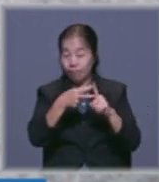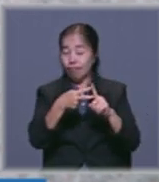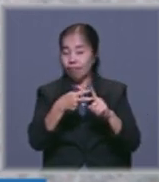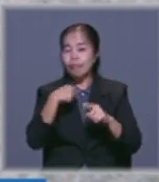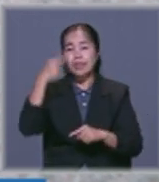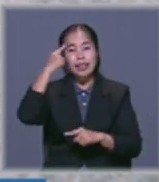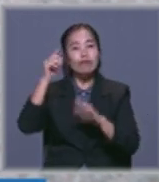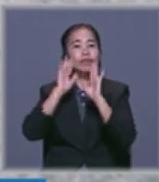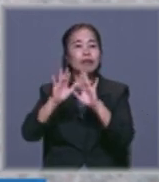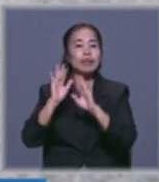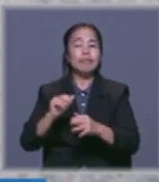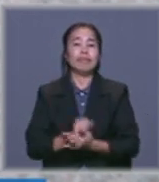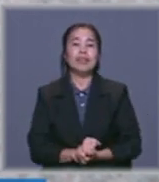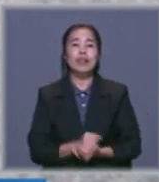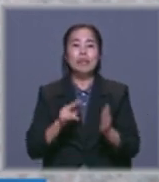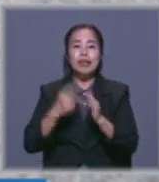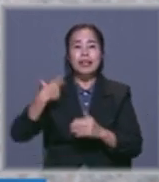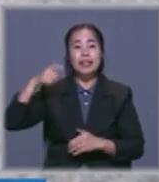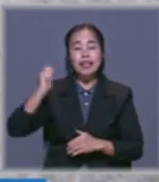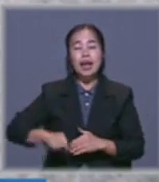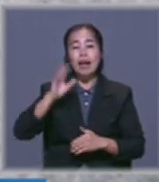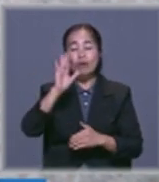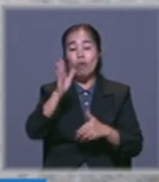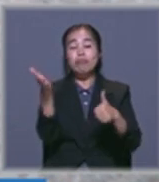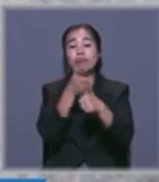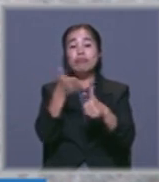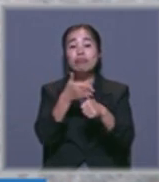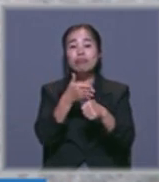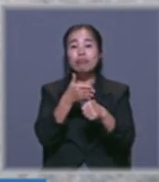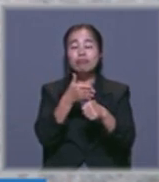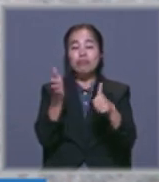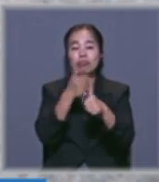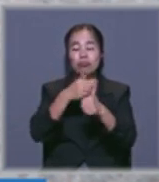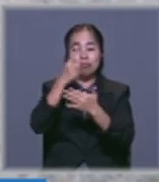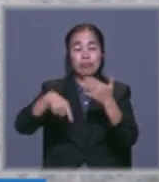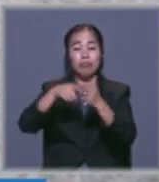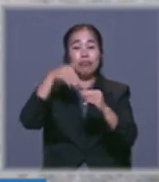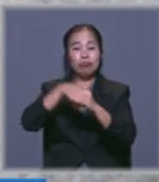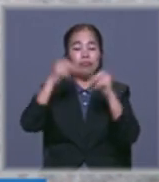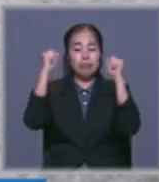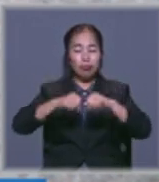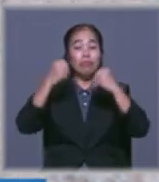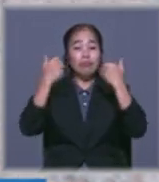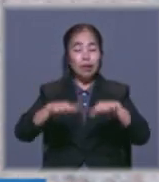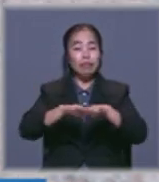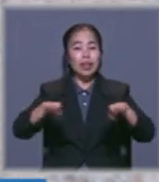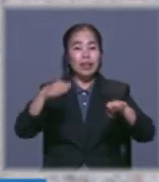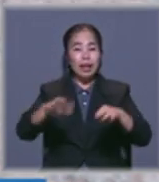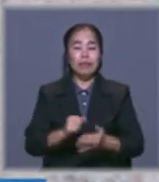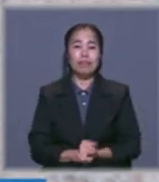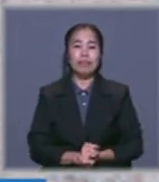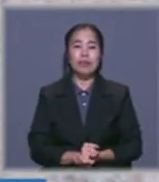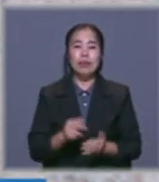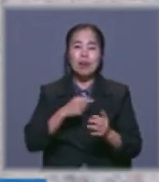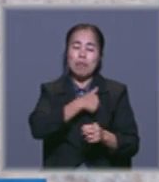นายคมสันศรีวณิชนะครับที่ศาลฎีกาแผนกคดีอาญานะครับแผนคดีเลือกตั้งนะครับได้วินิจฉัยเป็นบรรทัดฐานนะครับไม่ใช่เรื่องพอใ